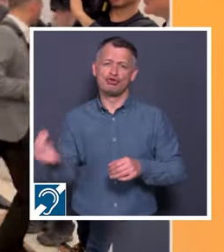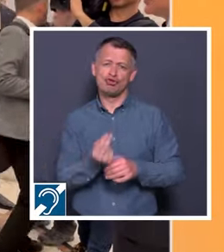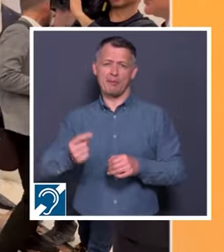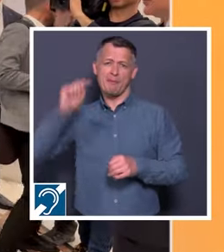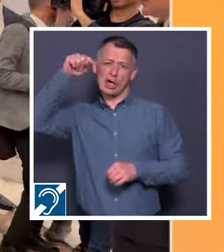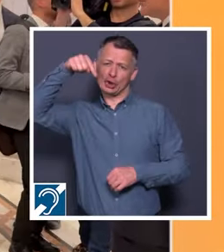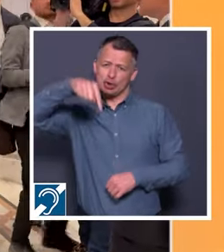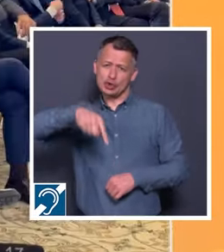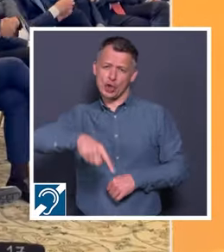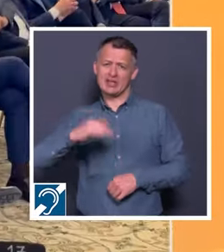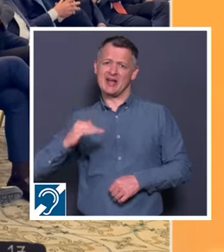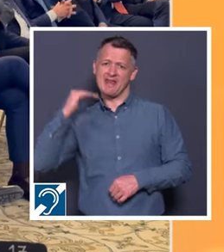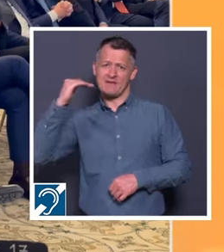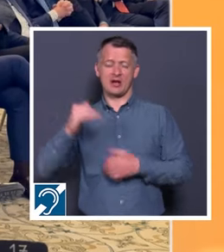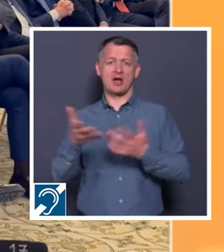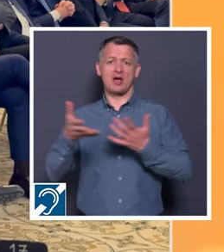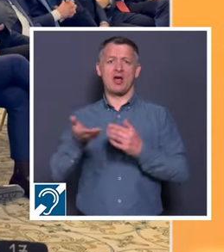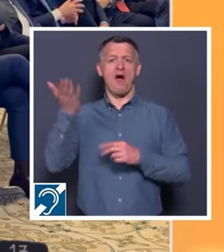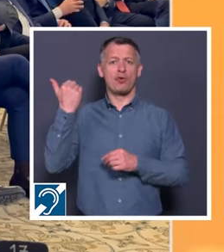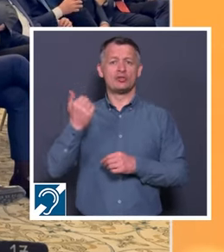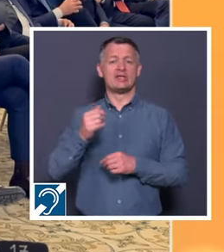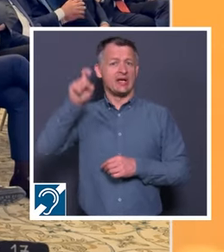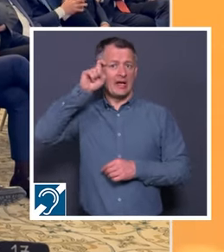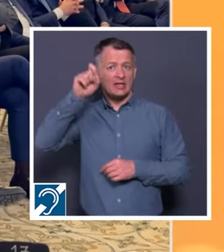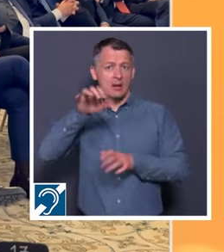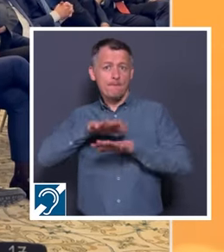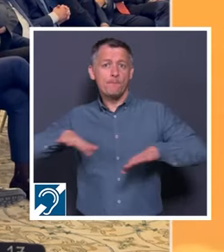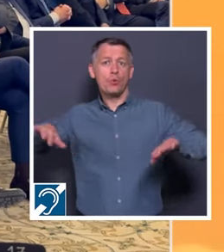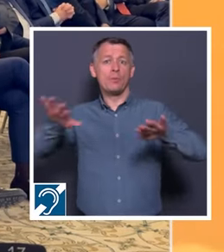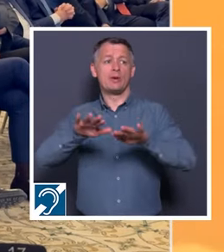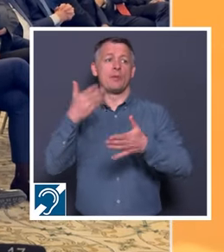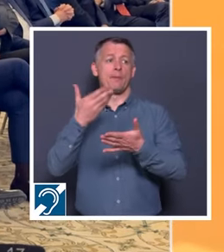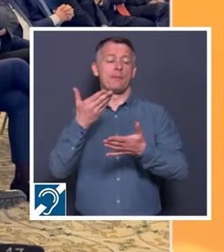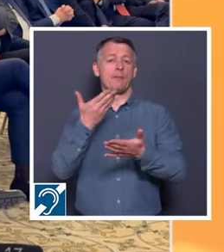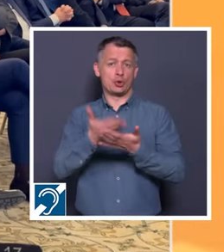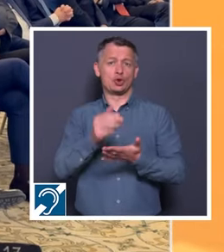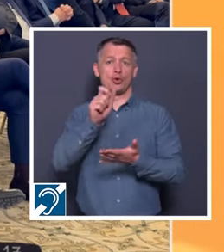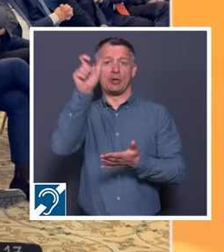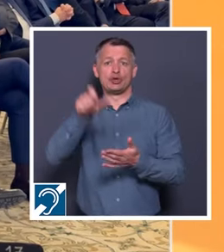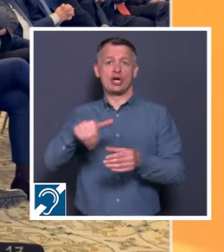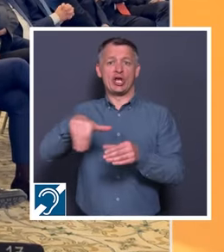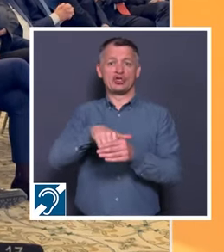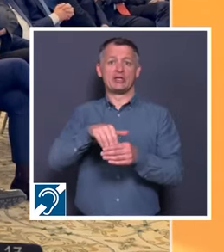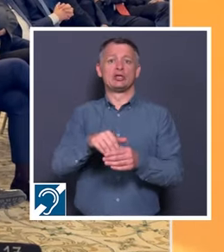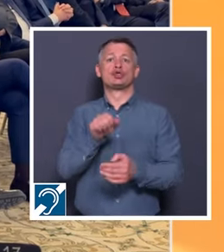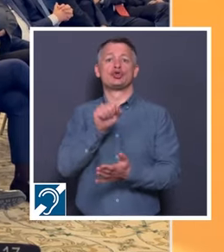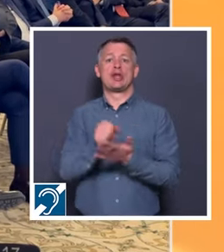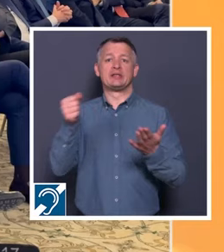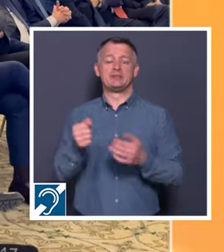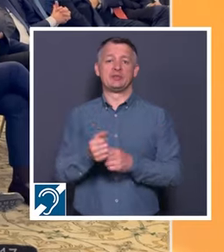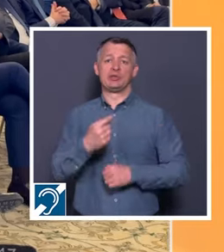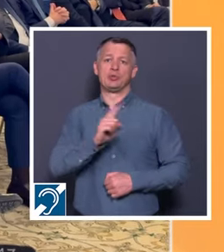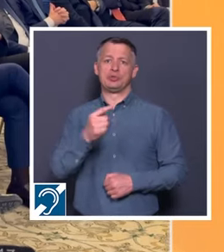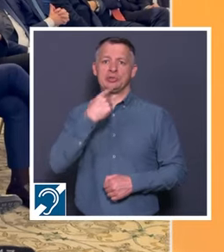nivel la care s-a aflat încrederea publicului în jurnaliști. Nu zic că nu e